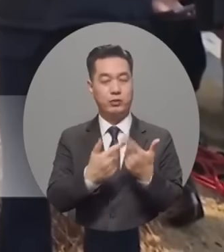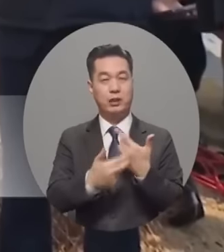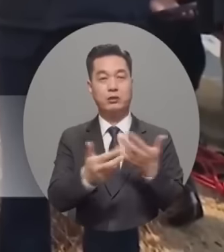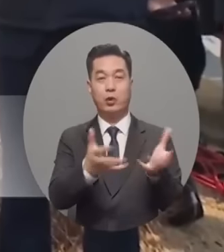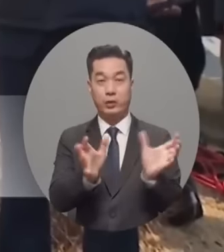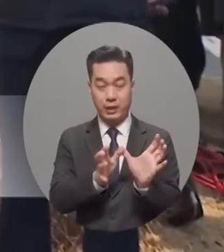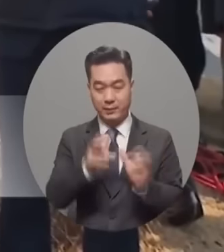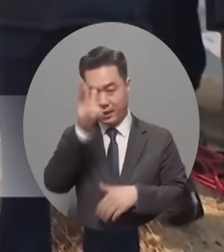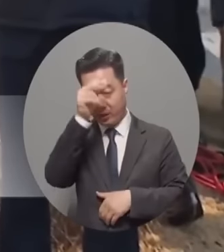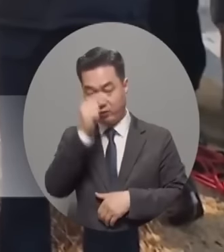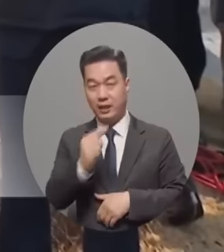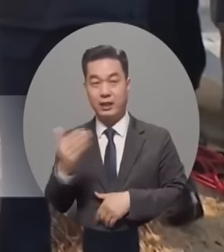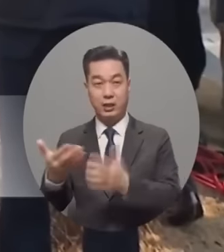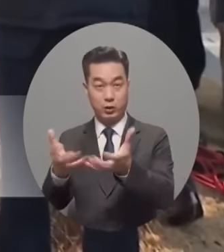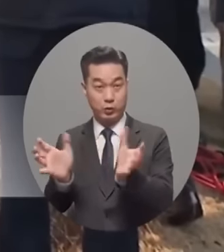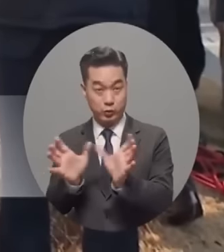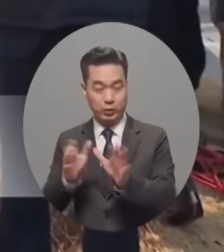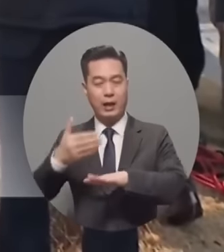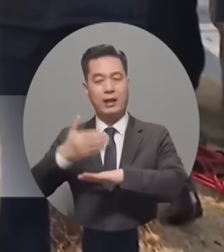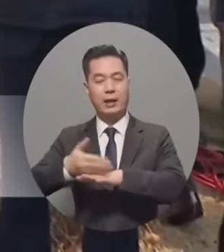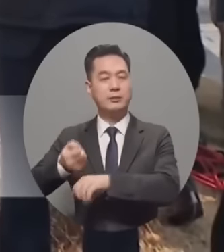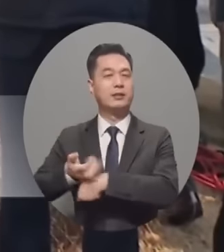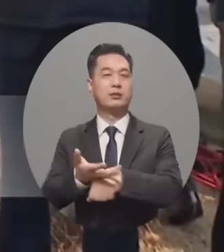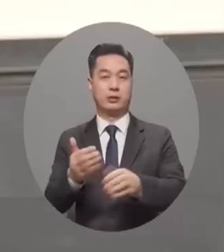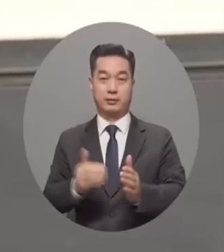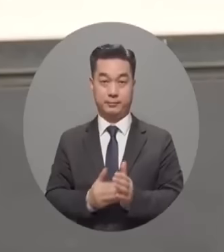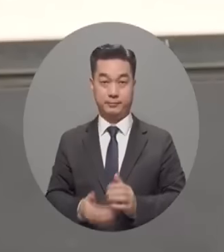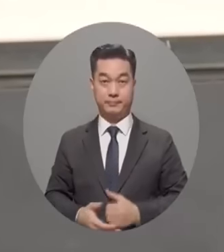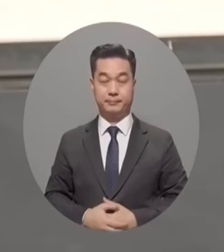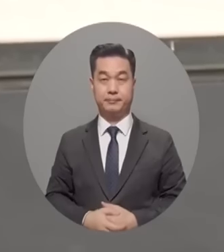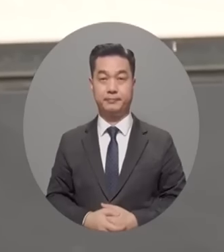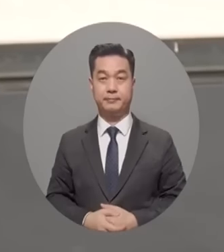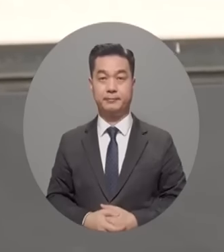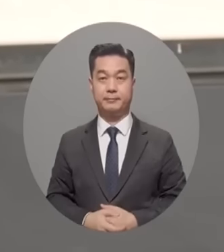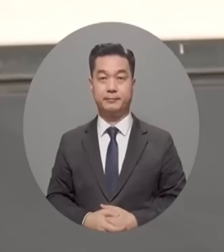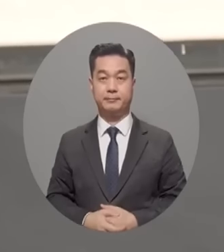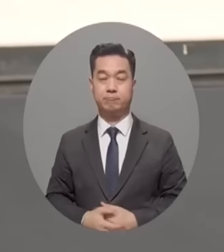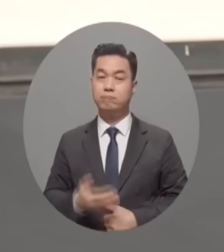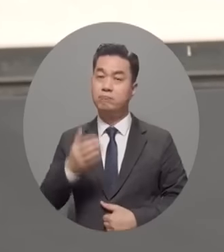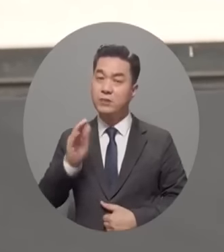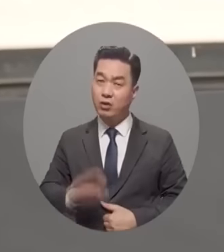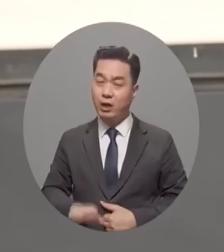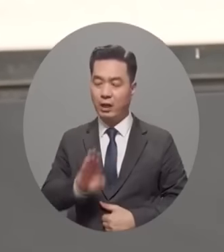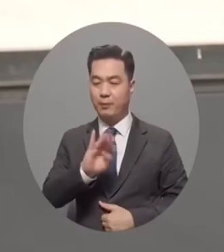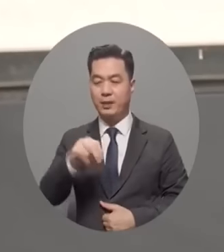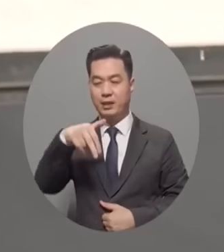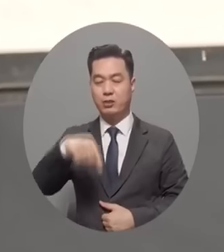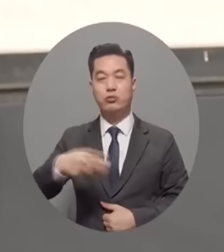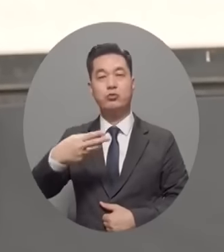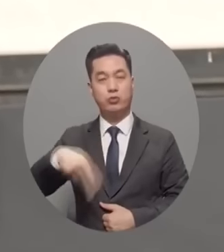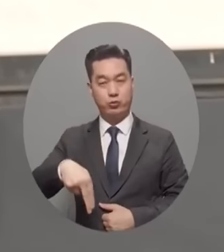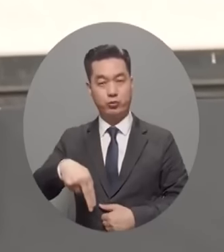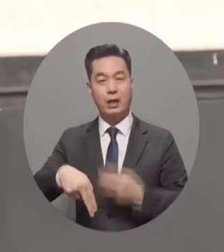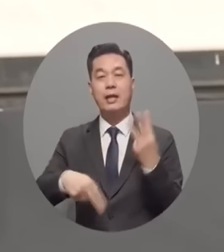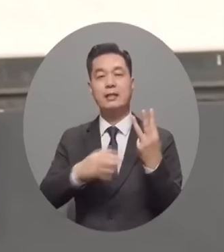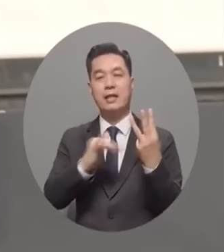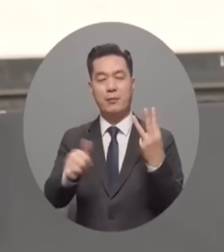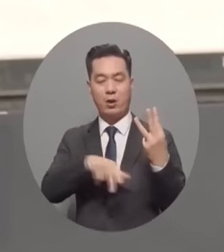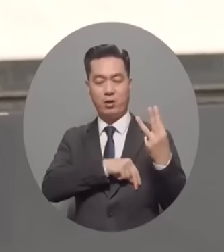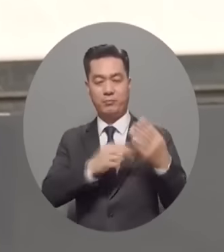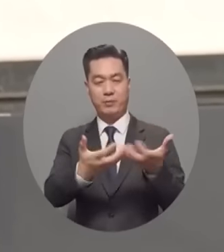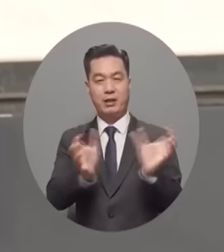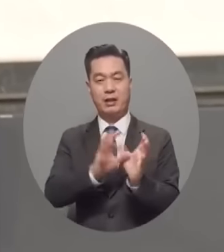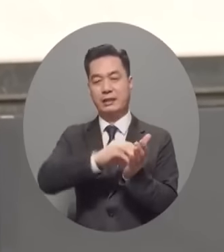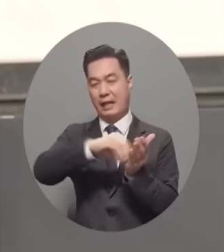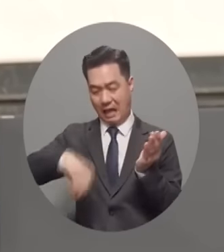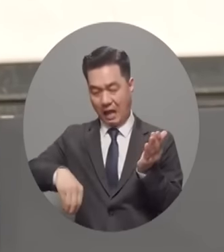소방 관계자들에게 감사의 뜻을 전하기도 했습니다. 그러나 비주류 의원 3명의 탈당을 포함한 당 내홍에